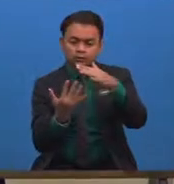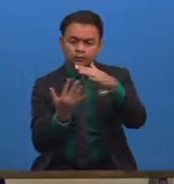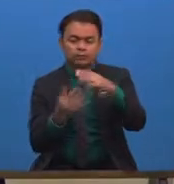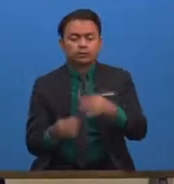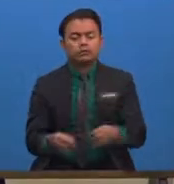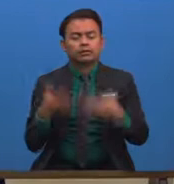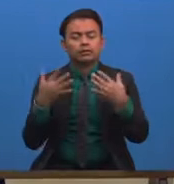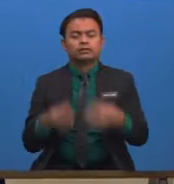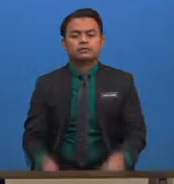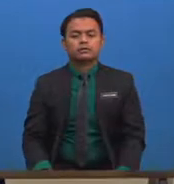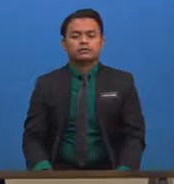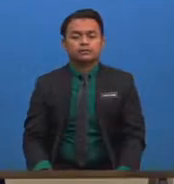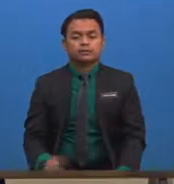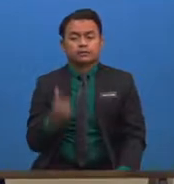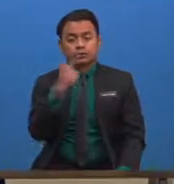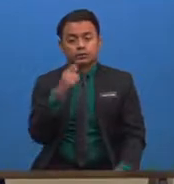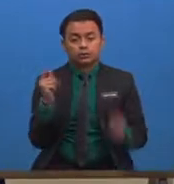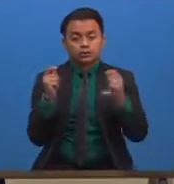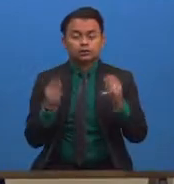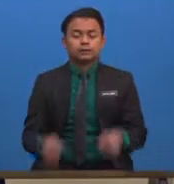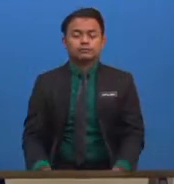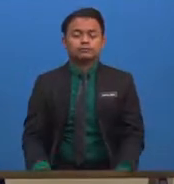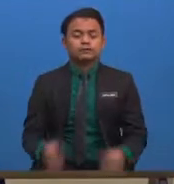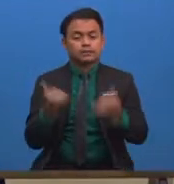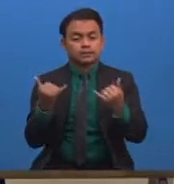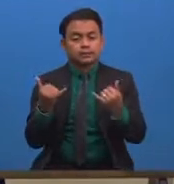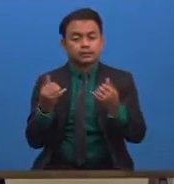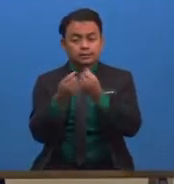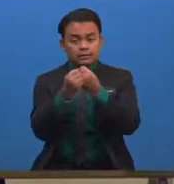Okey, kita sediakan periuk berisi air.